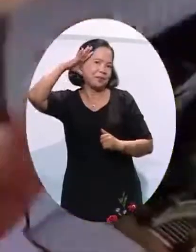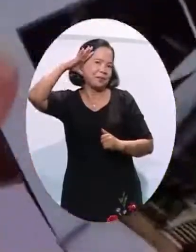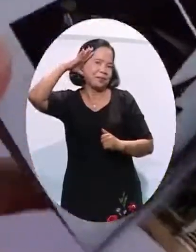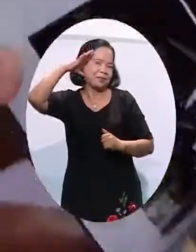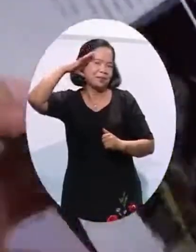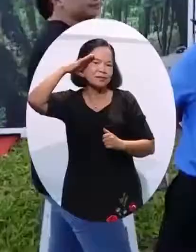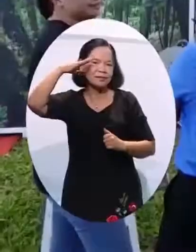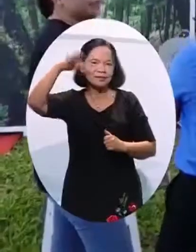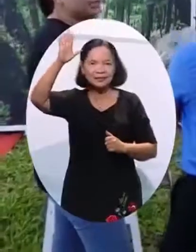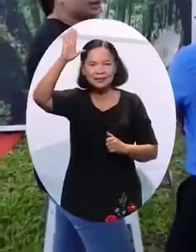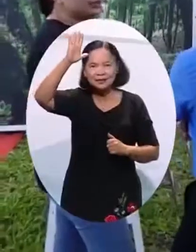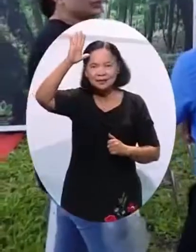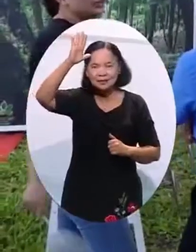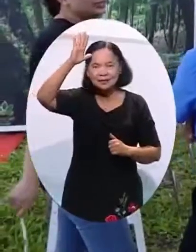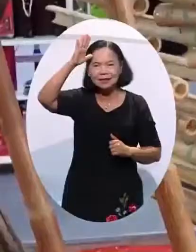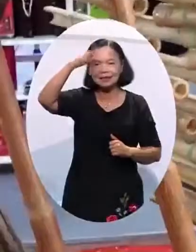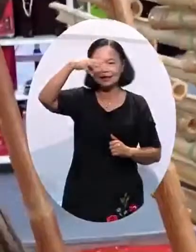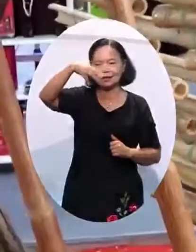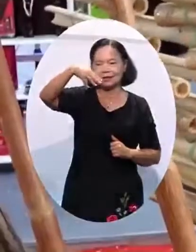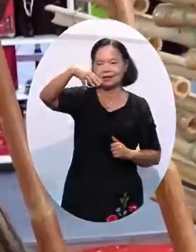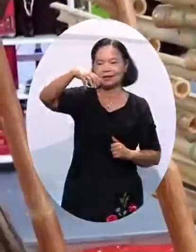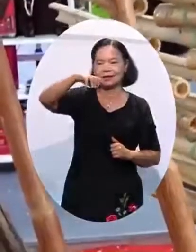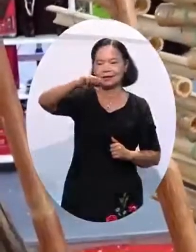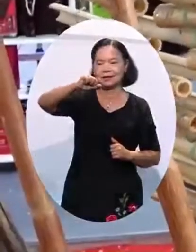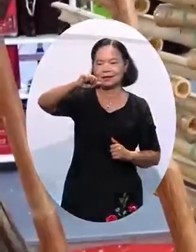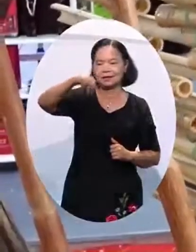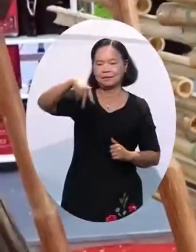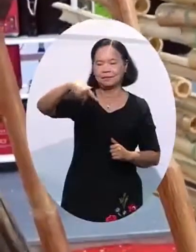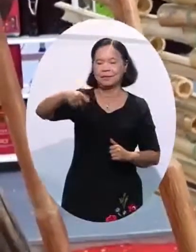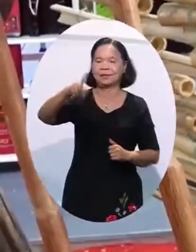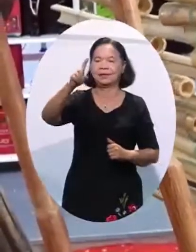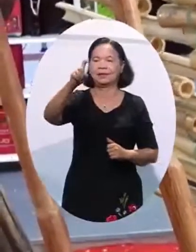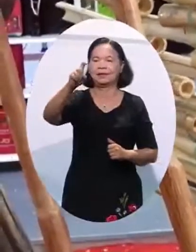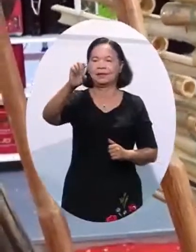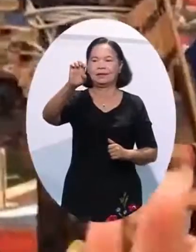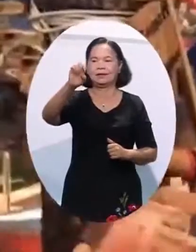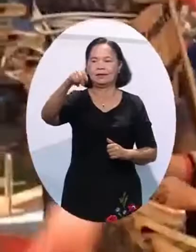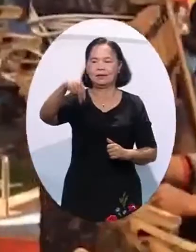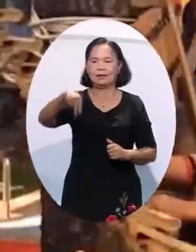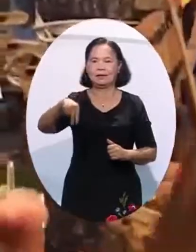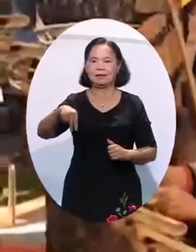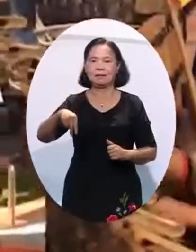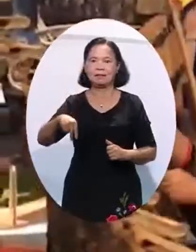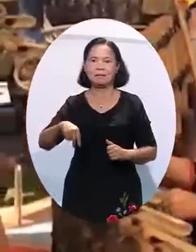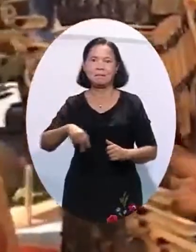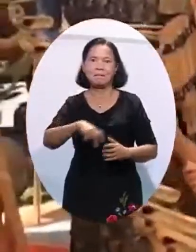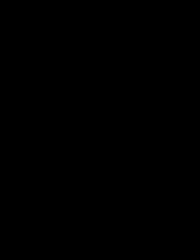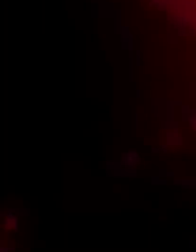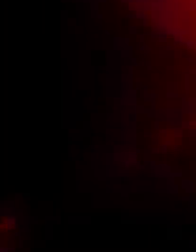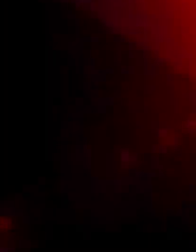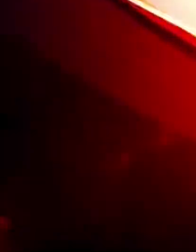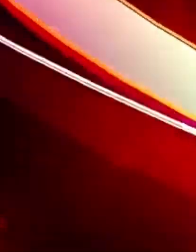đen, các chương trình trekking tại vườn quốc gia Chumamray và loại hình du lịch mạo hiểm bay dù lượn.